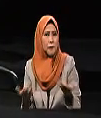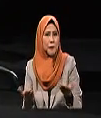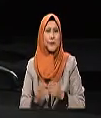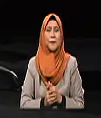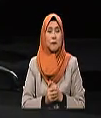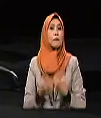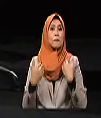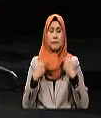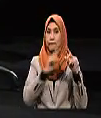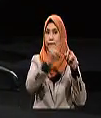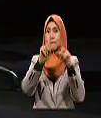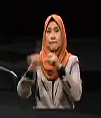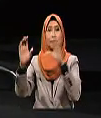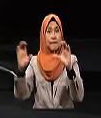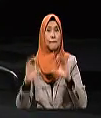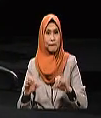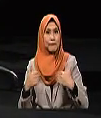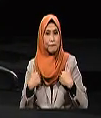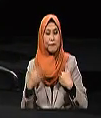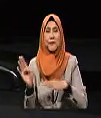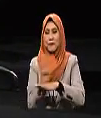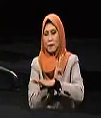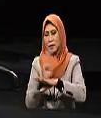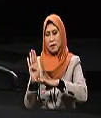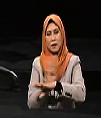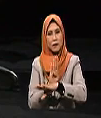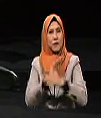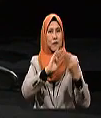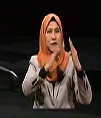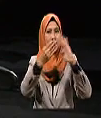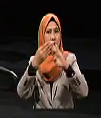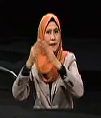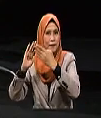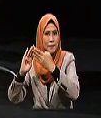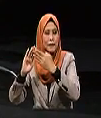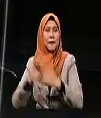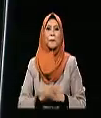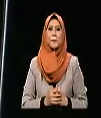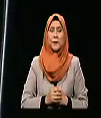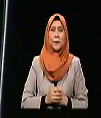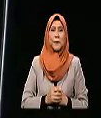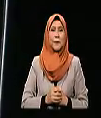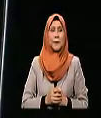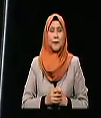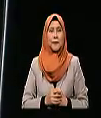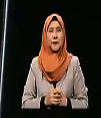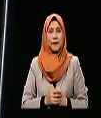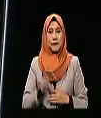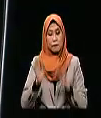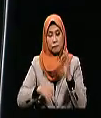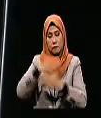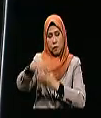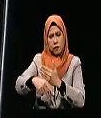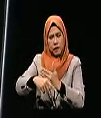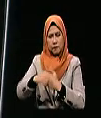banyak pendekatan tu. Kita buat pendekatan usahawan komuniti, komuniti. Kita lihat kalau program yang dibuat